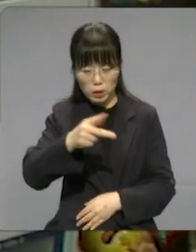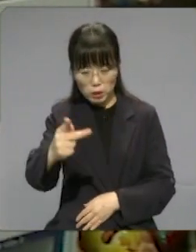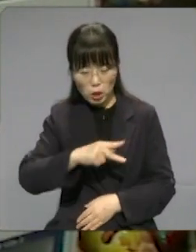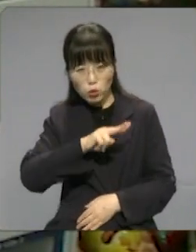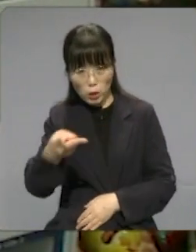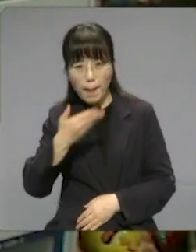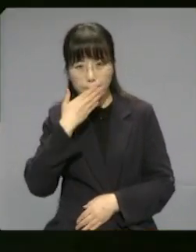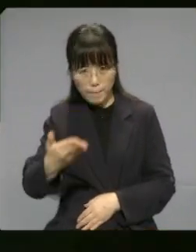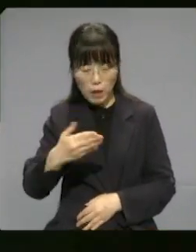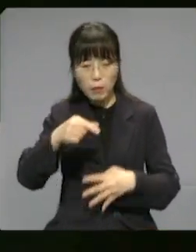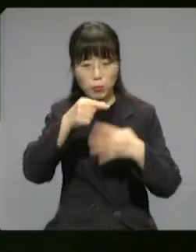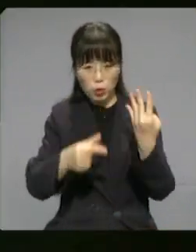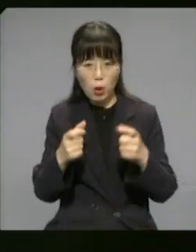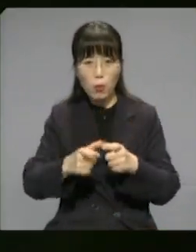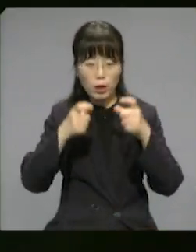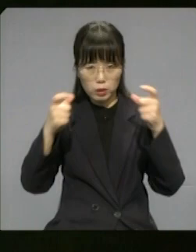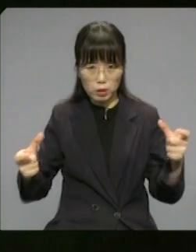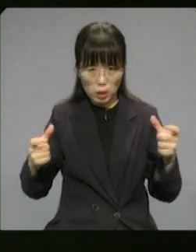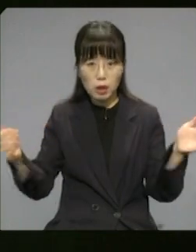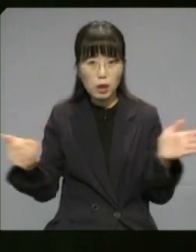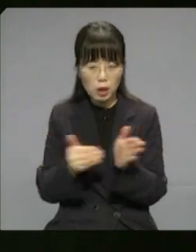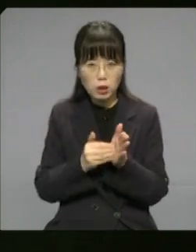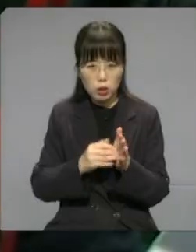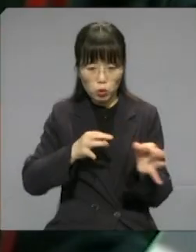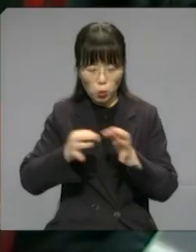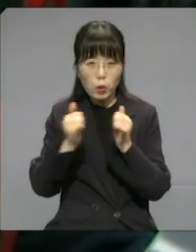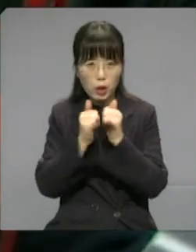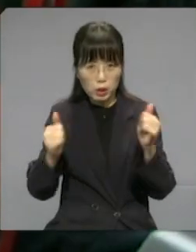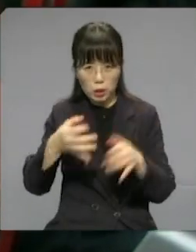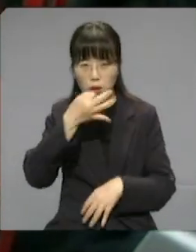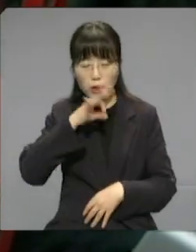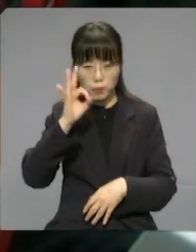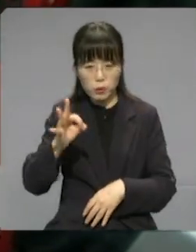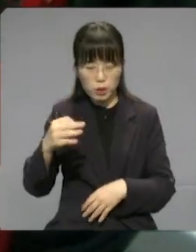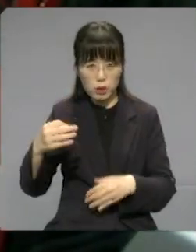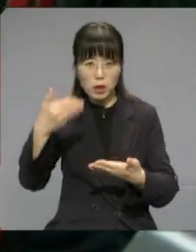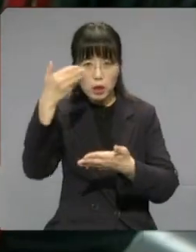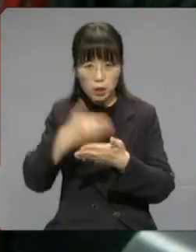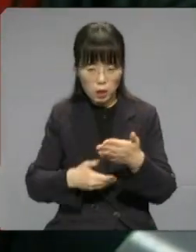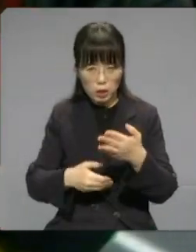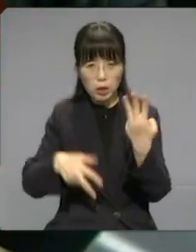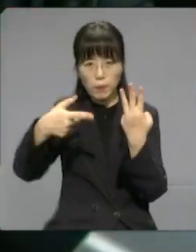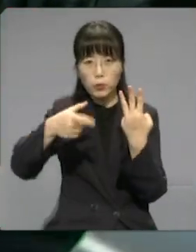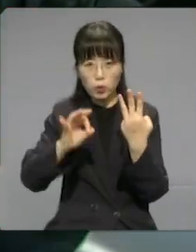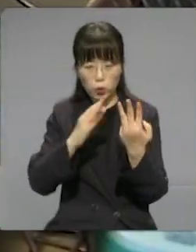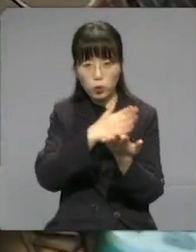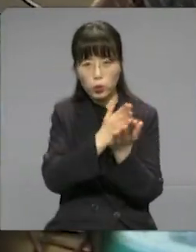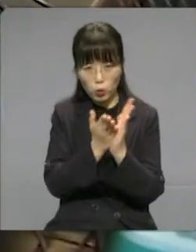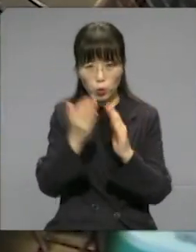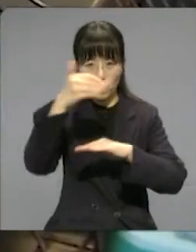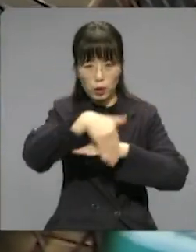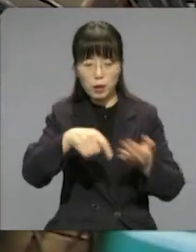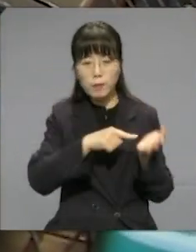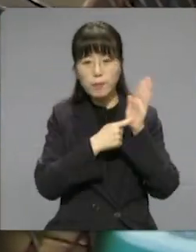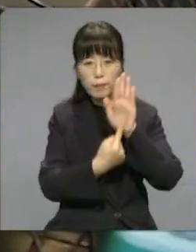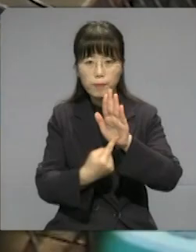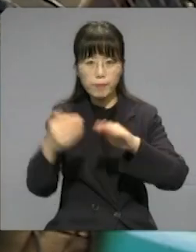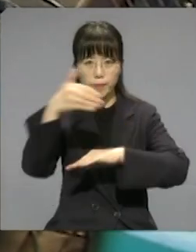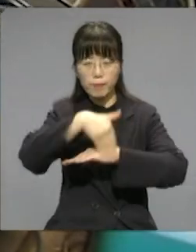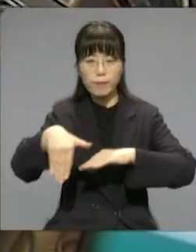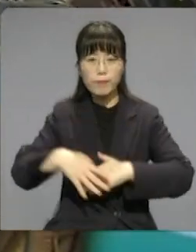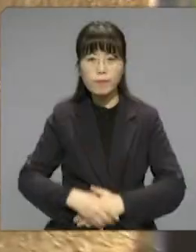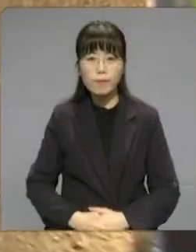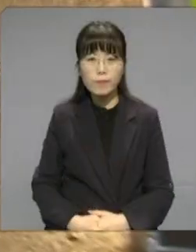수 있는 대환 프로그램 확대까지 소상공인 금리 부담 경감 3종세트 정책을 실시할 계획입니다